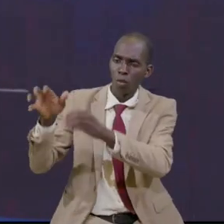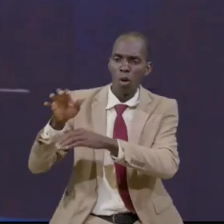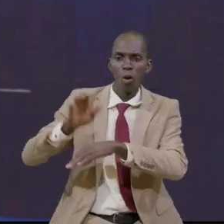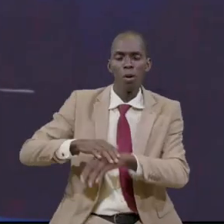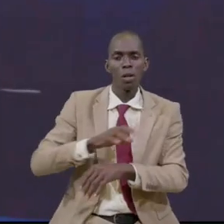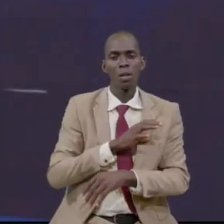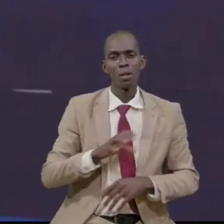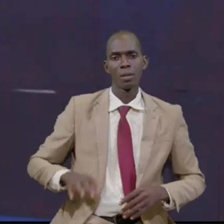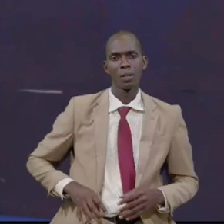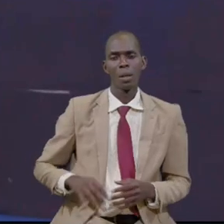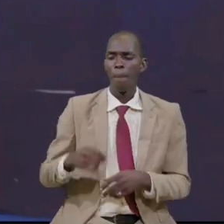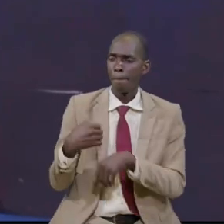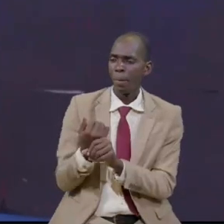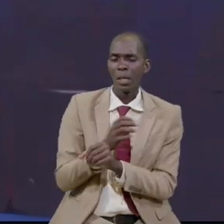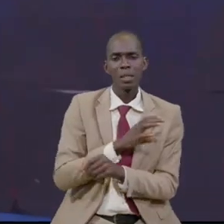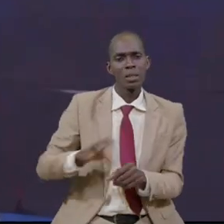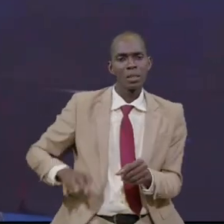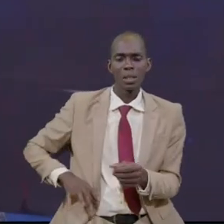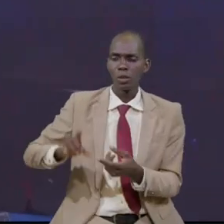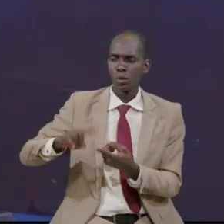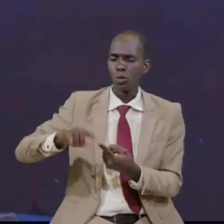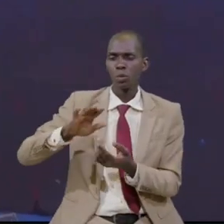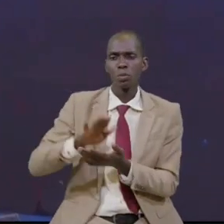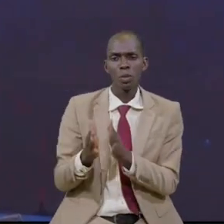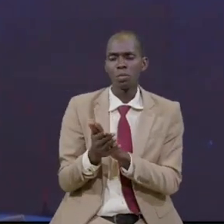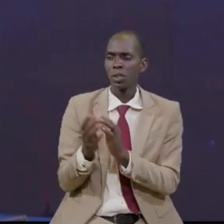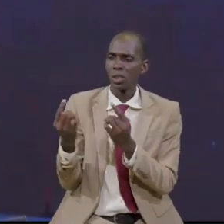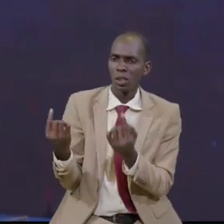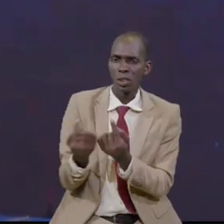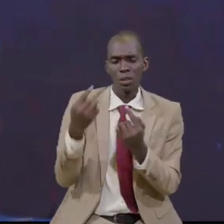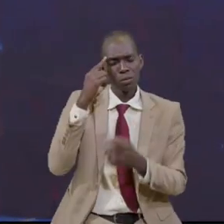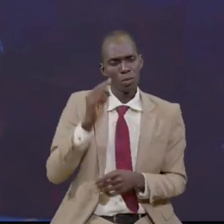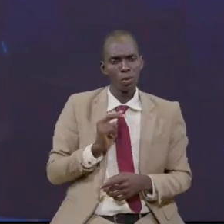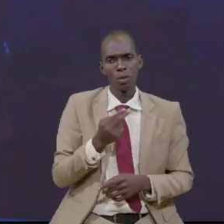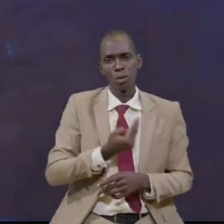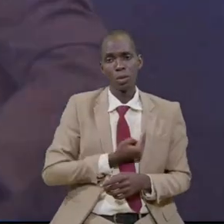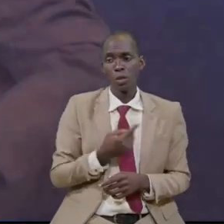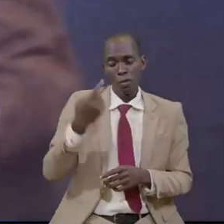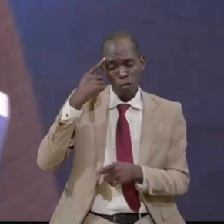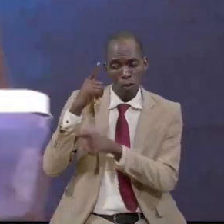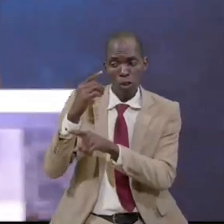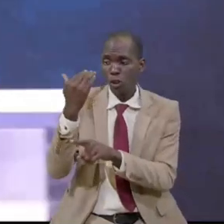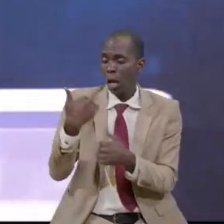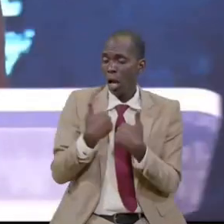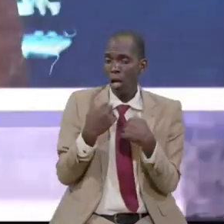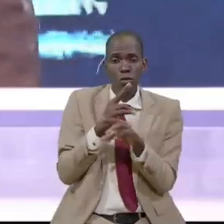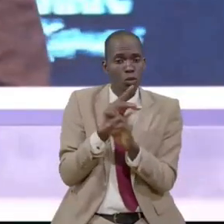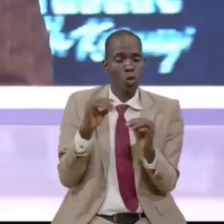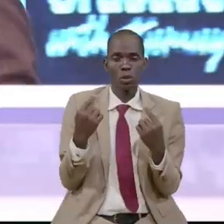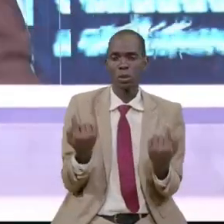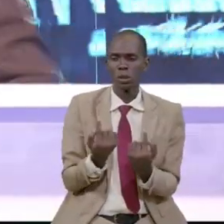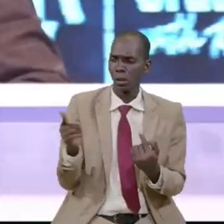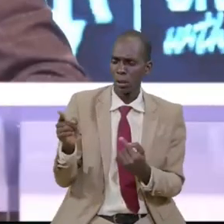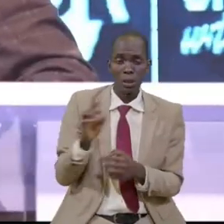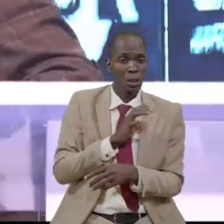il l'a fait devenir péché pour nous. Celui qui n'a point connu de péché, lui, il était parfait. Il a pris